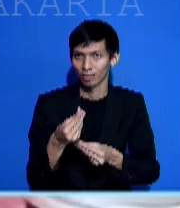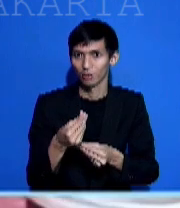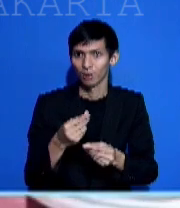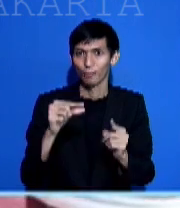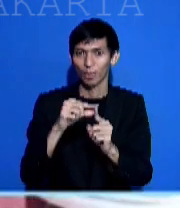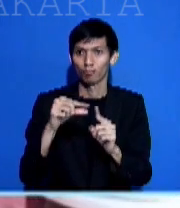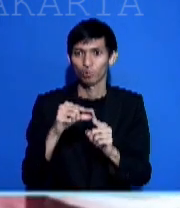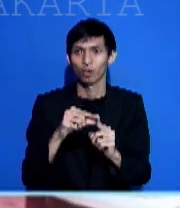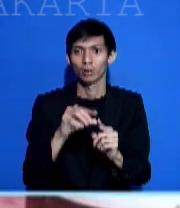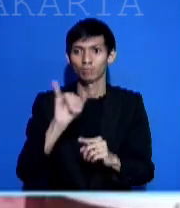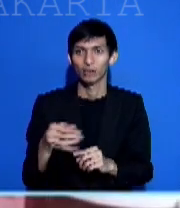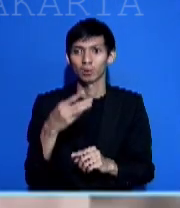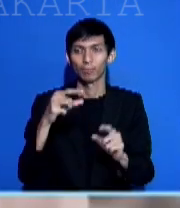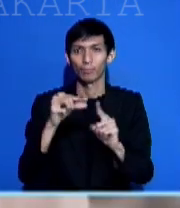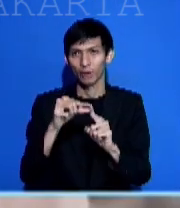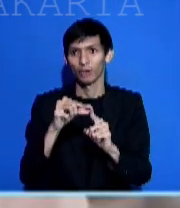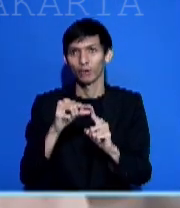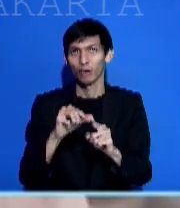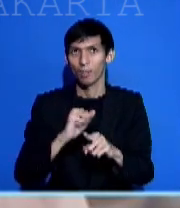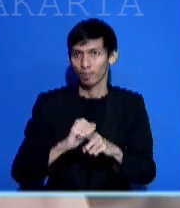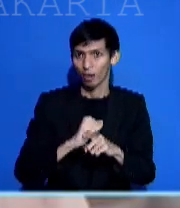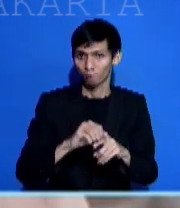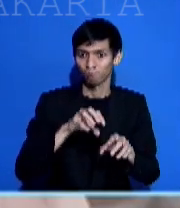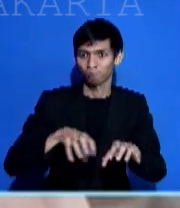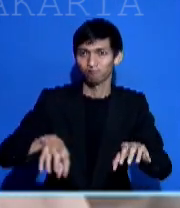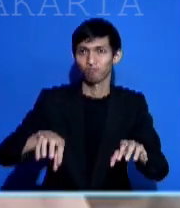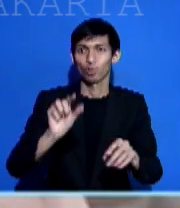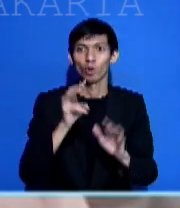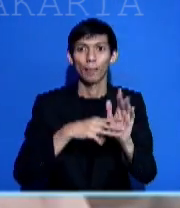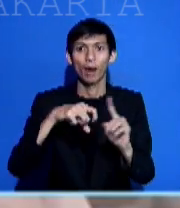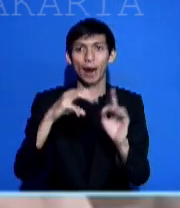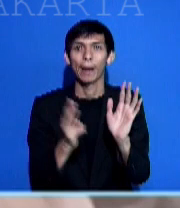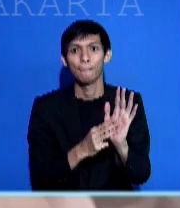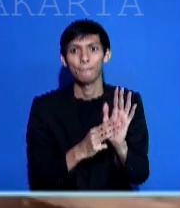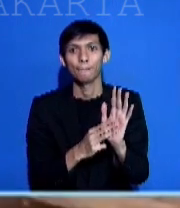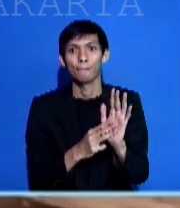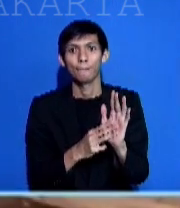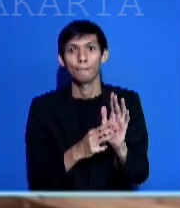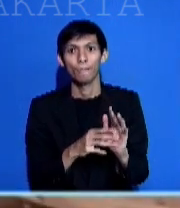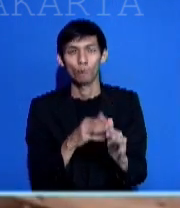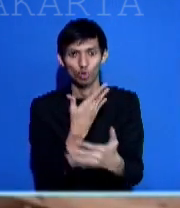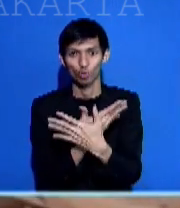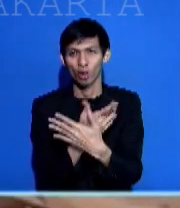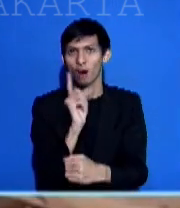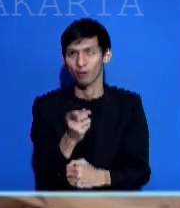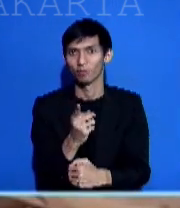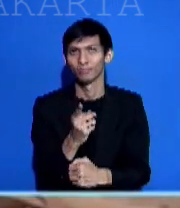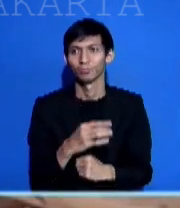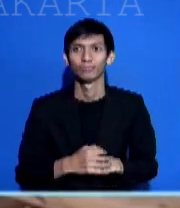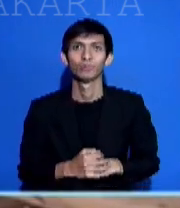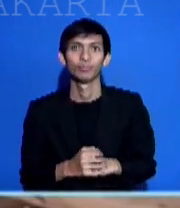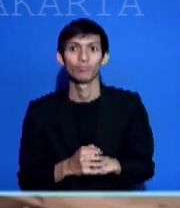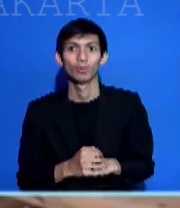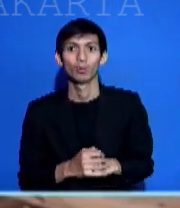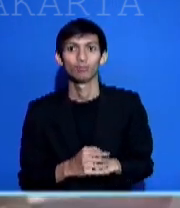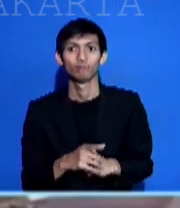PPEJP menggelar pelatihan ekspor barang bagi para pelaku UMKM yang ada di Kabupaten Gunung Kidul. Diikuti sebanyak 30